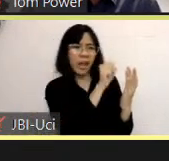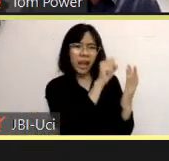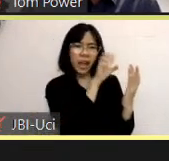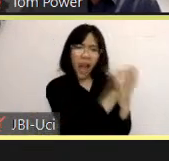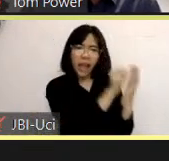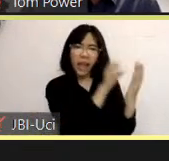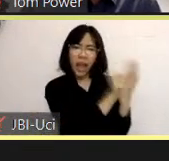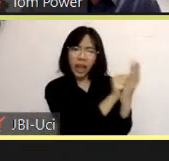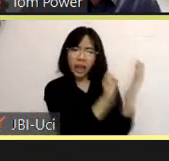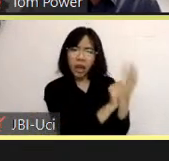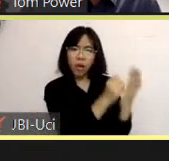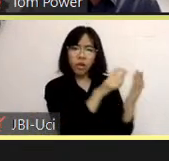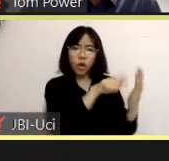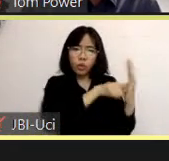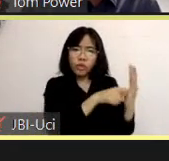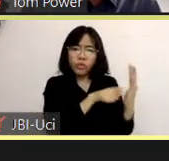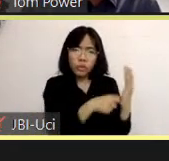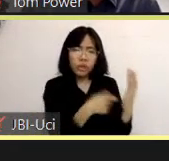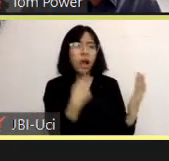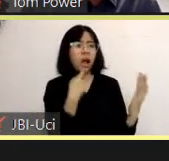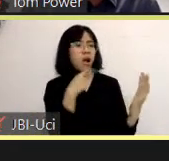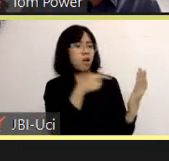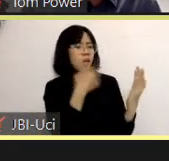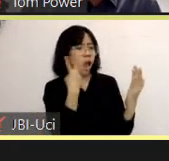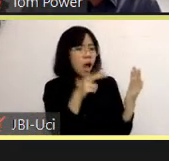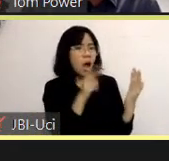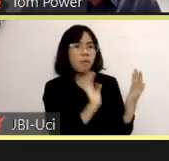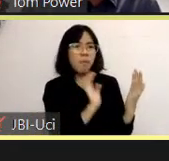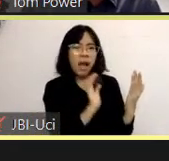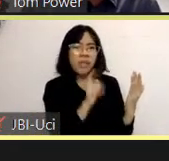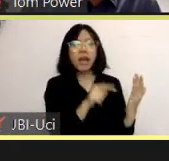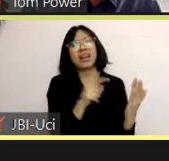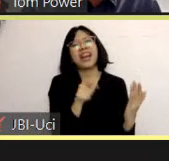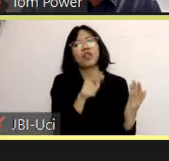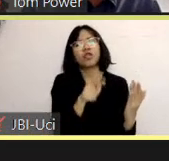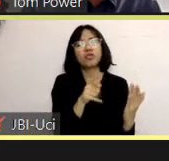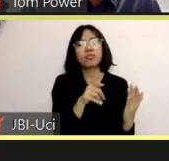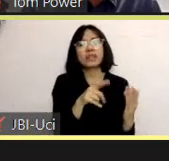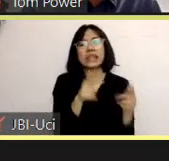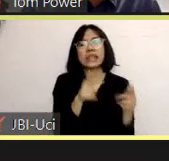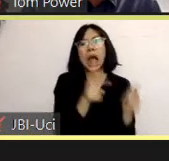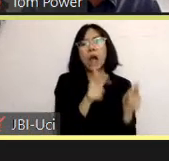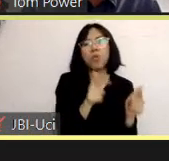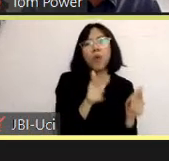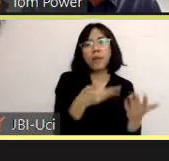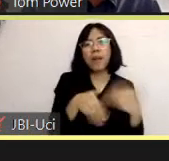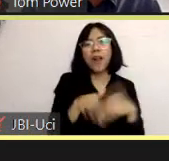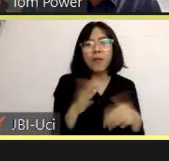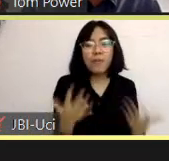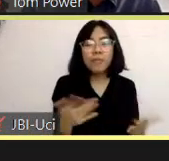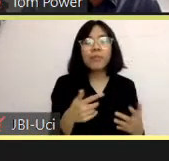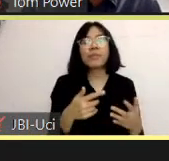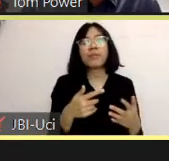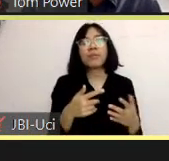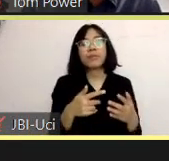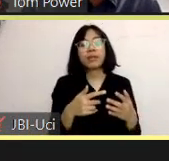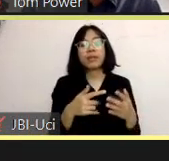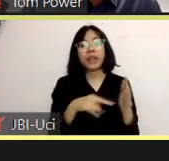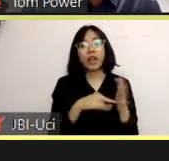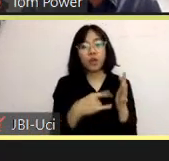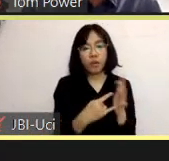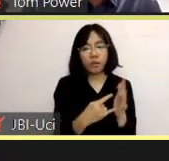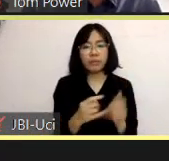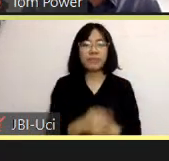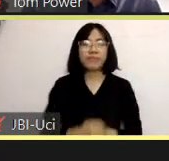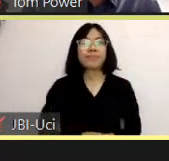mendapat serangan-serangan lewat teknologi. Nah, potret tiga bentuk represi